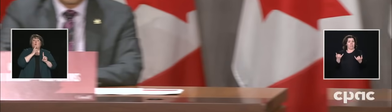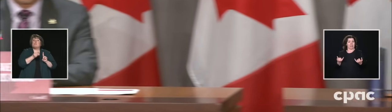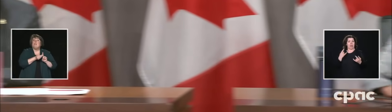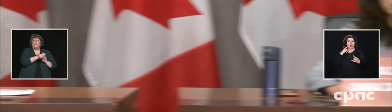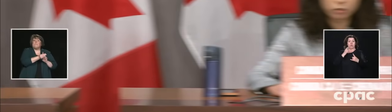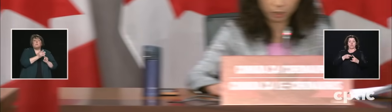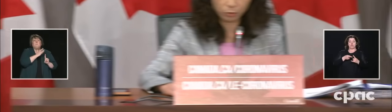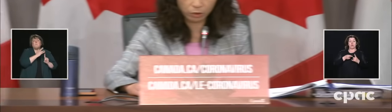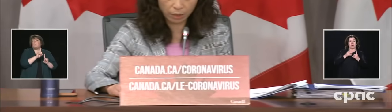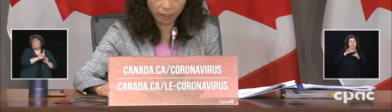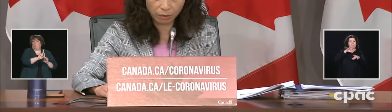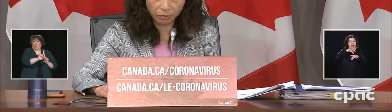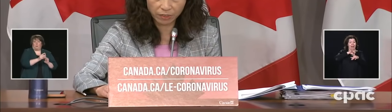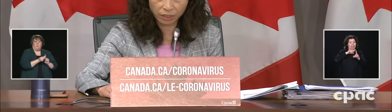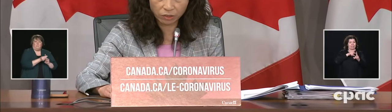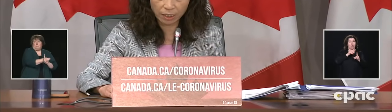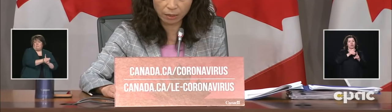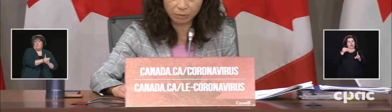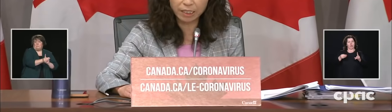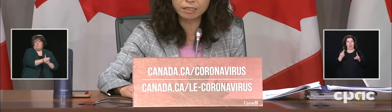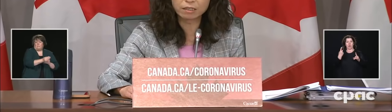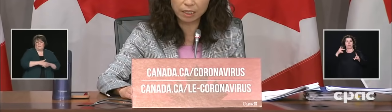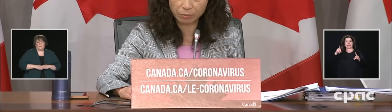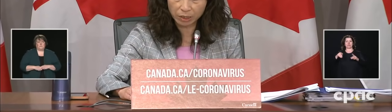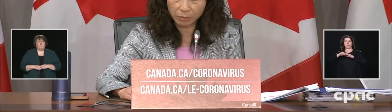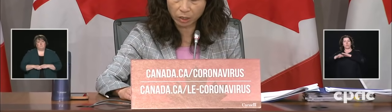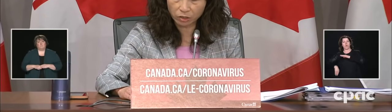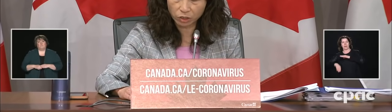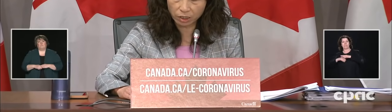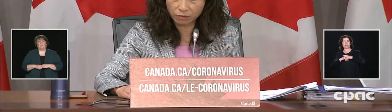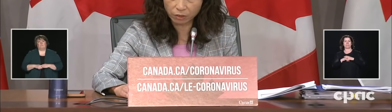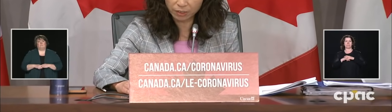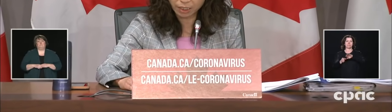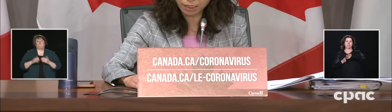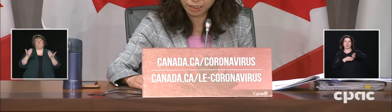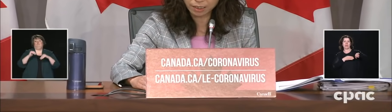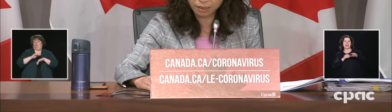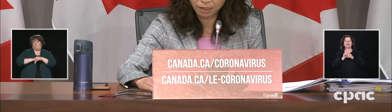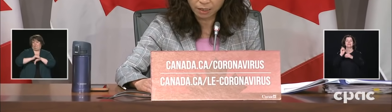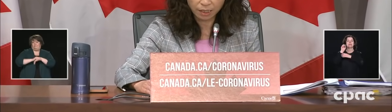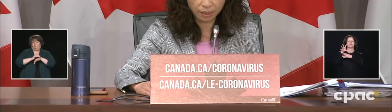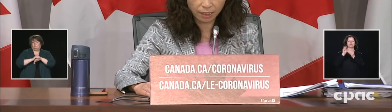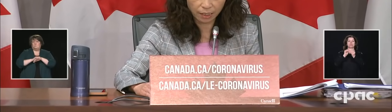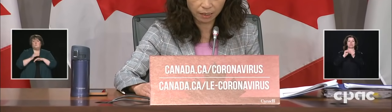Slide 5. So I will now provide an update on the epidemiology